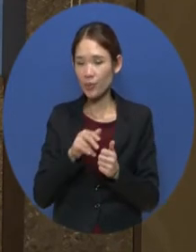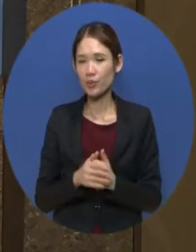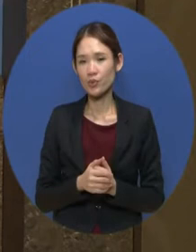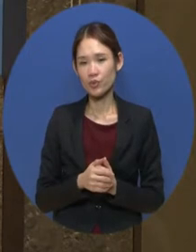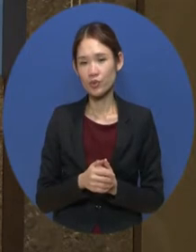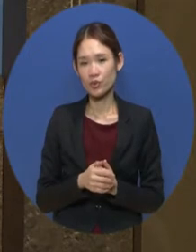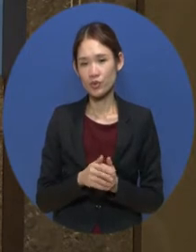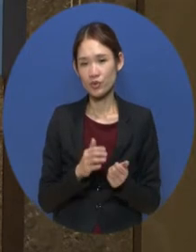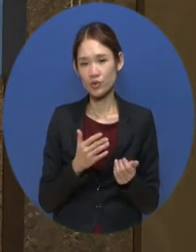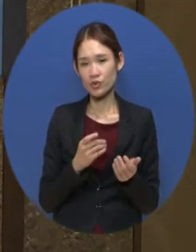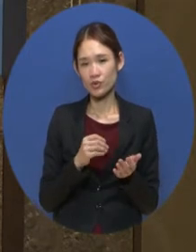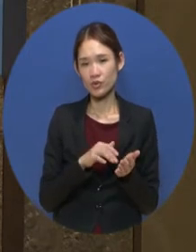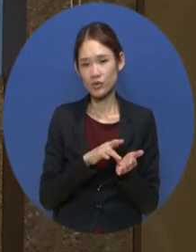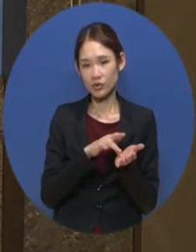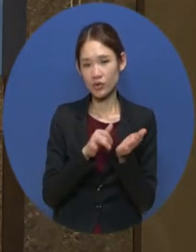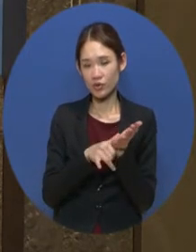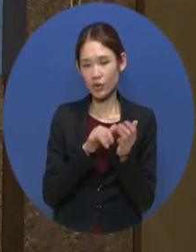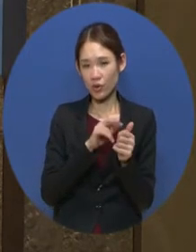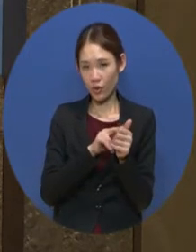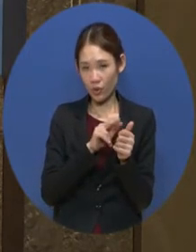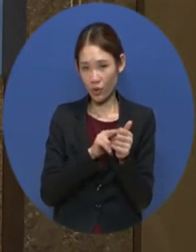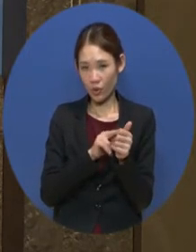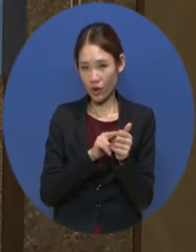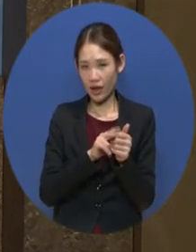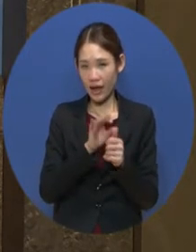그 6만 5천 가지의 의약품 정보를